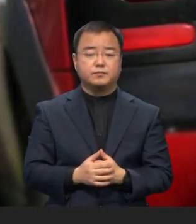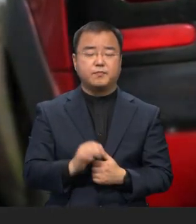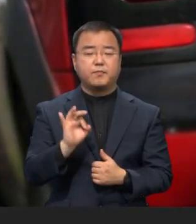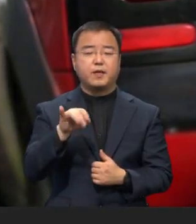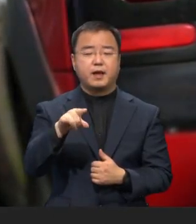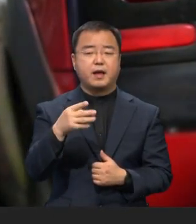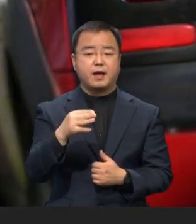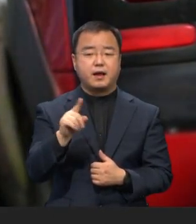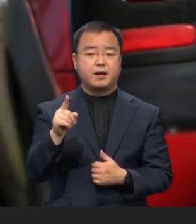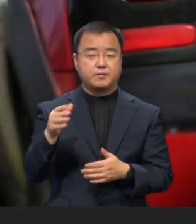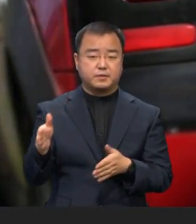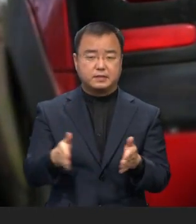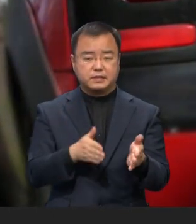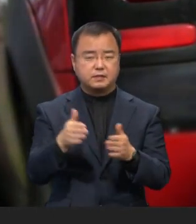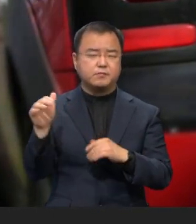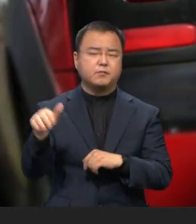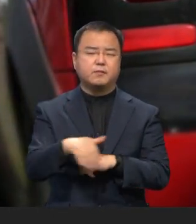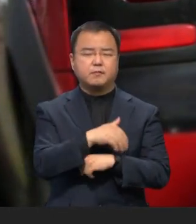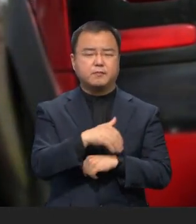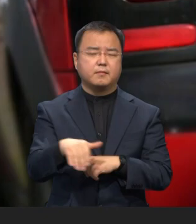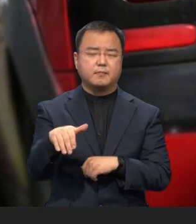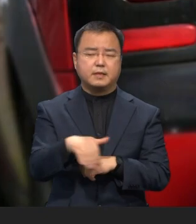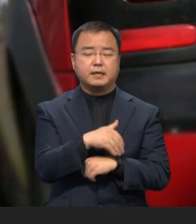엘라는 이 도로를 따라 학교를 오갔습니다.